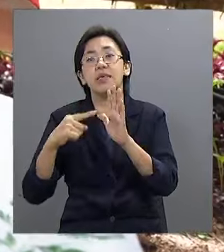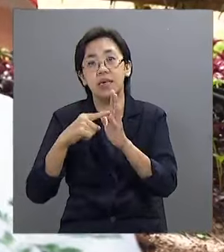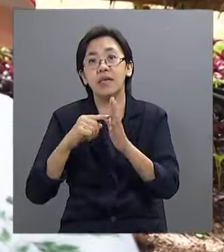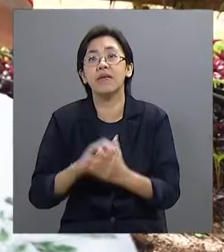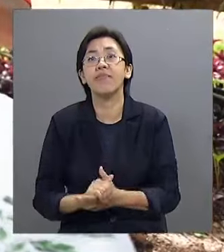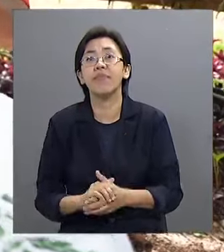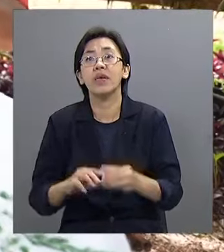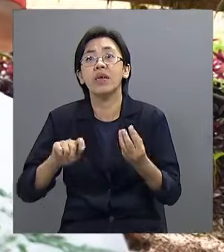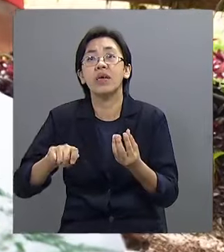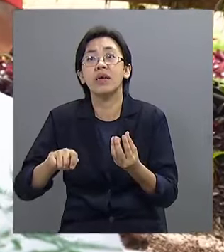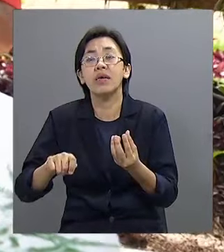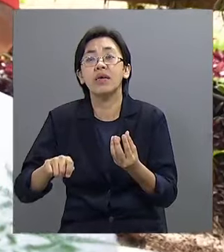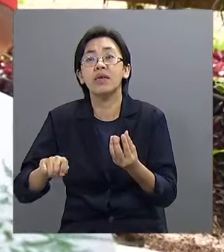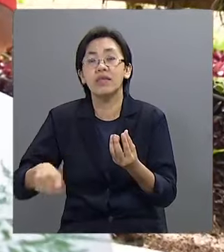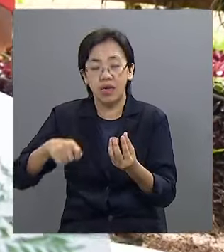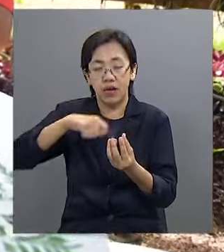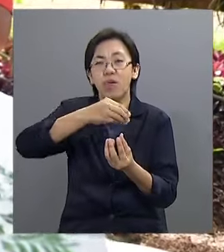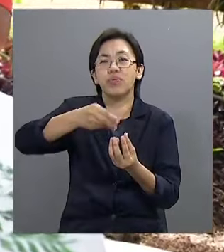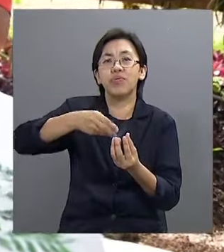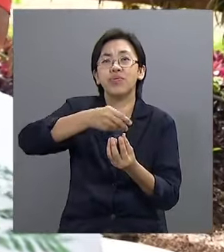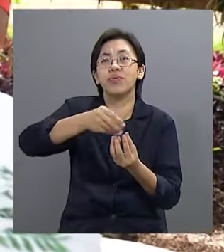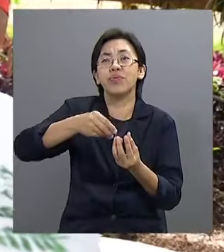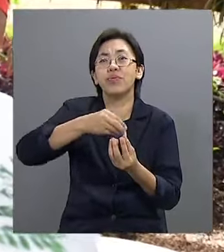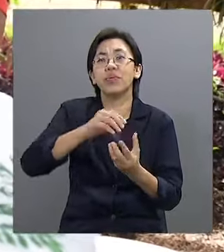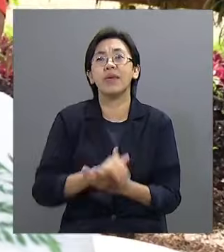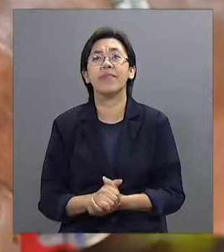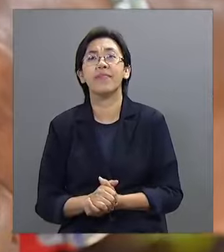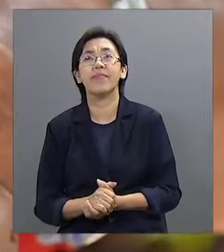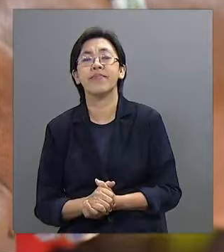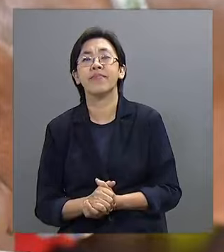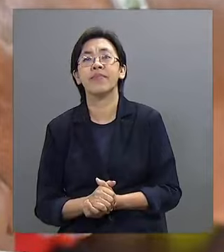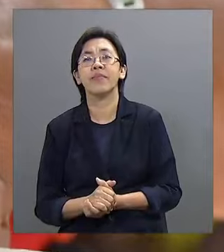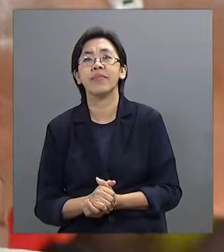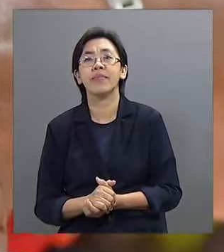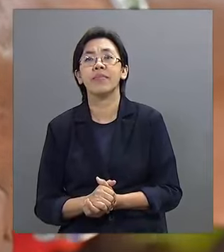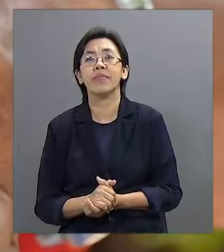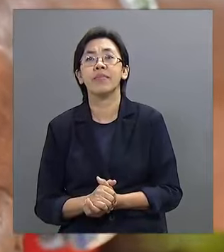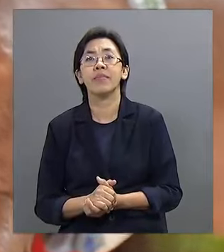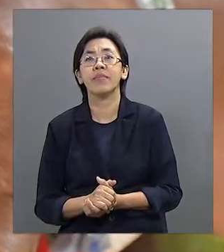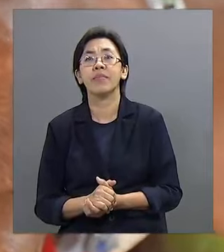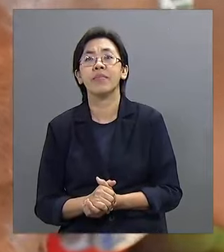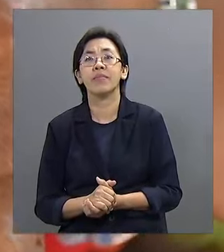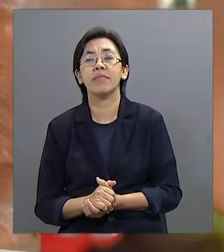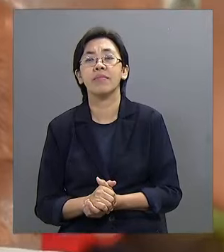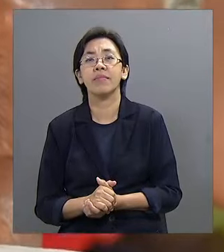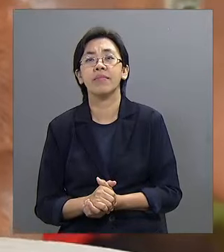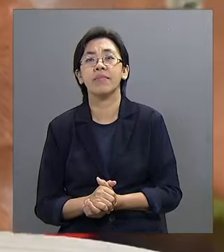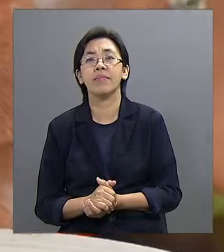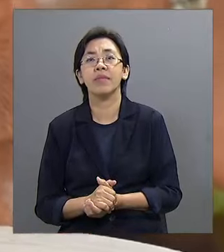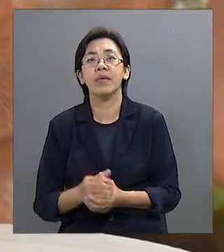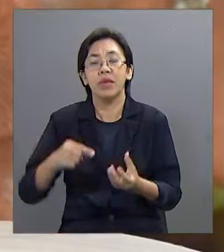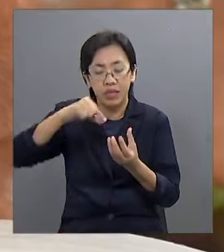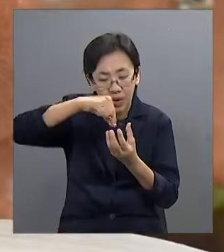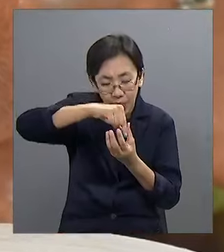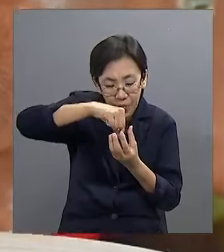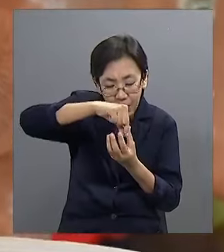งไปนะครับแล้วเราก็จะใช้ครีมนะครับอันนี้ก็เป็นครีมแพทย์นะครับแล้วก็วงไปเรื่อยๆนะครับตามจังหวะ